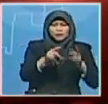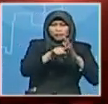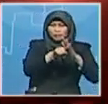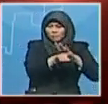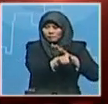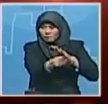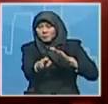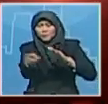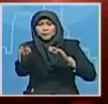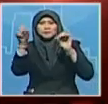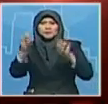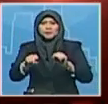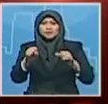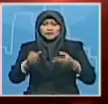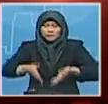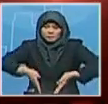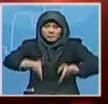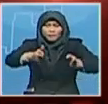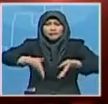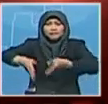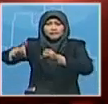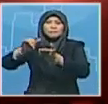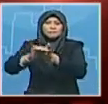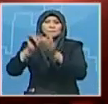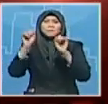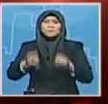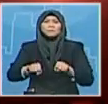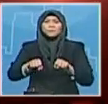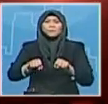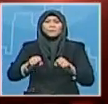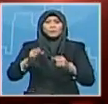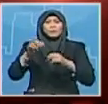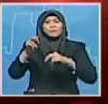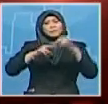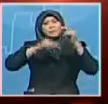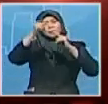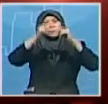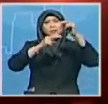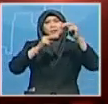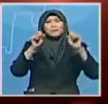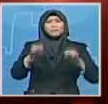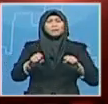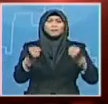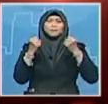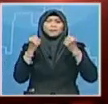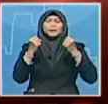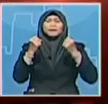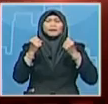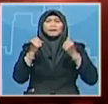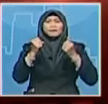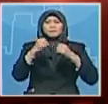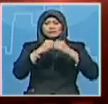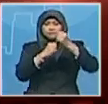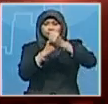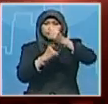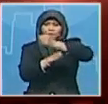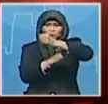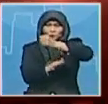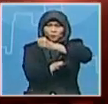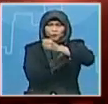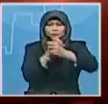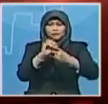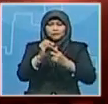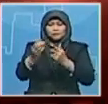terpencil. Jadi inilah maknanya inclusivity dari segi pembangunan yang mampan, sama ada infrastruktur